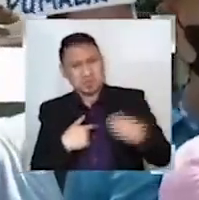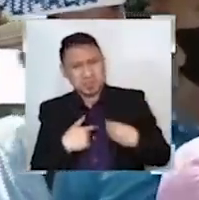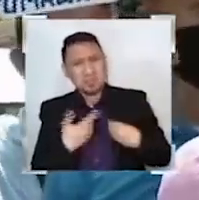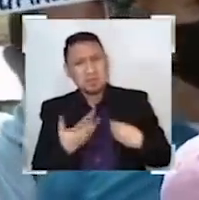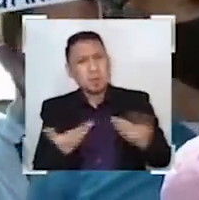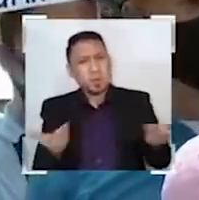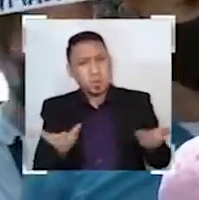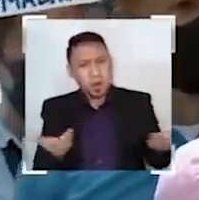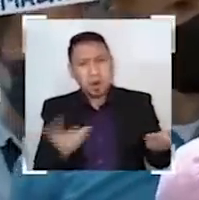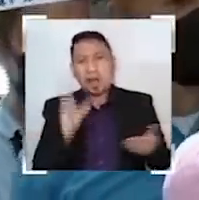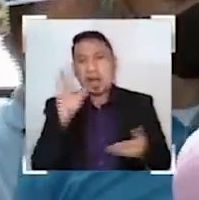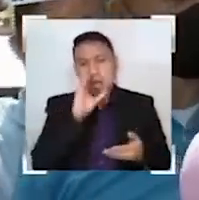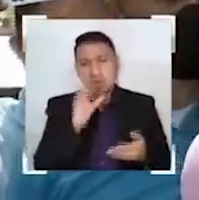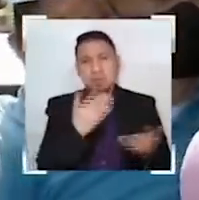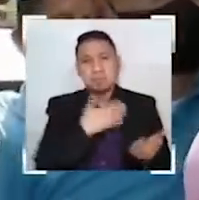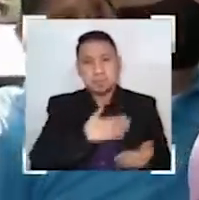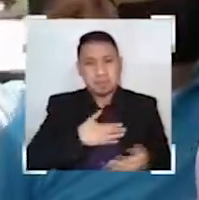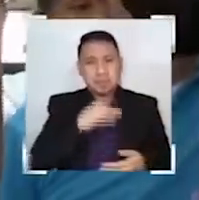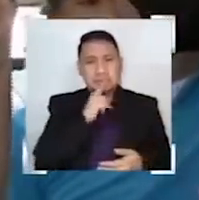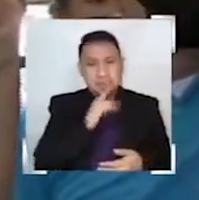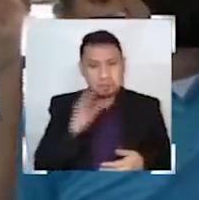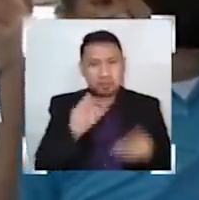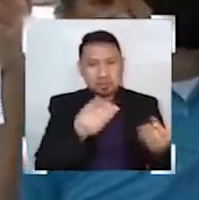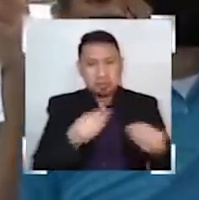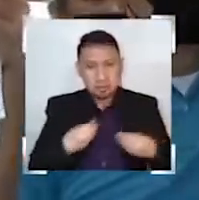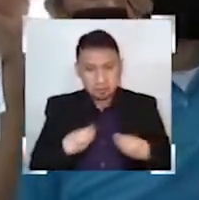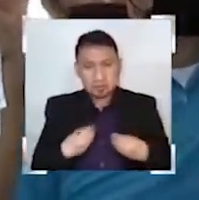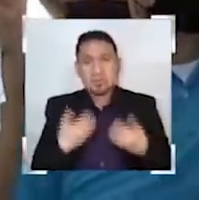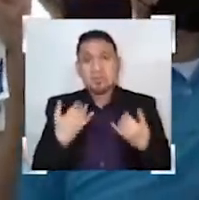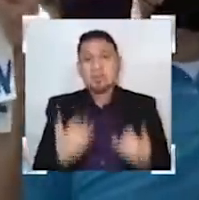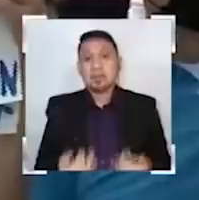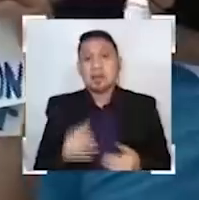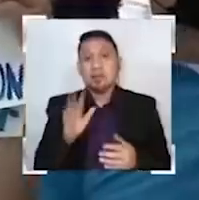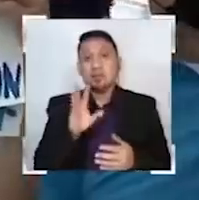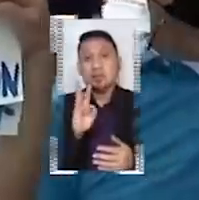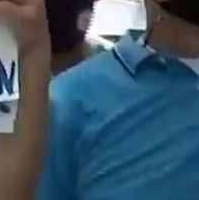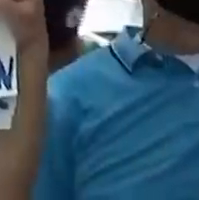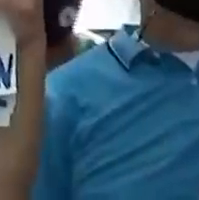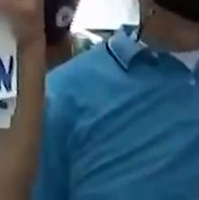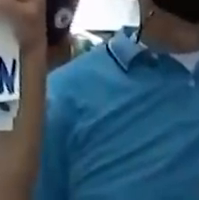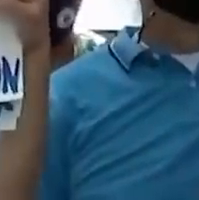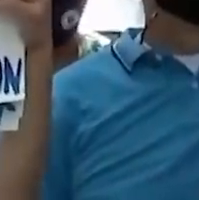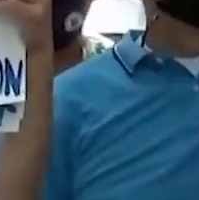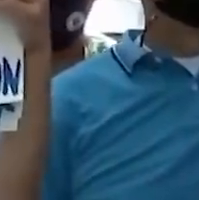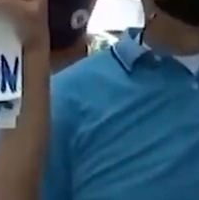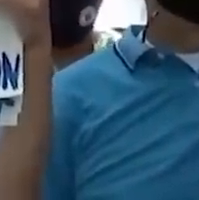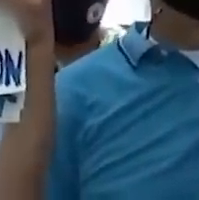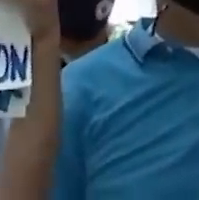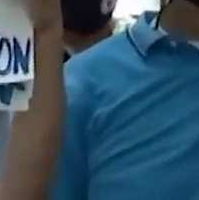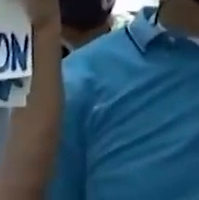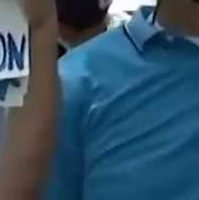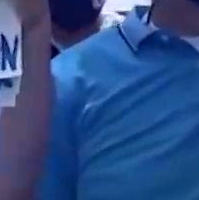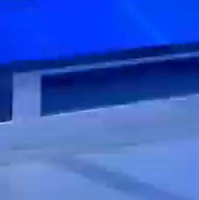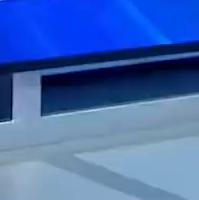ngayon, nagbibigay na ng 6,500 pesos na fuel subsidy ang gobyerno sa mga PUB driver.